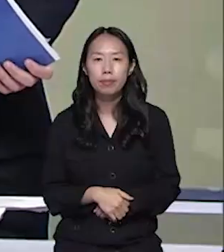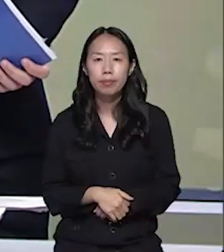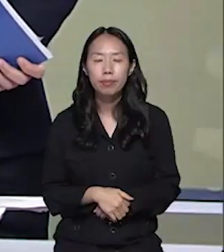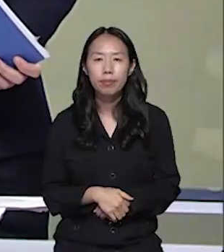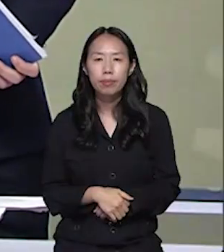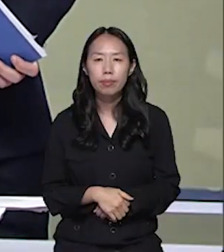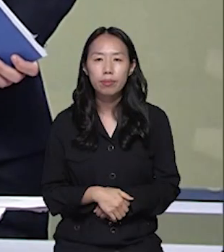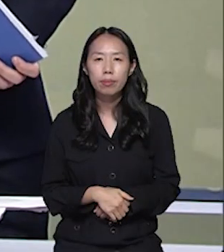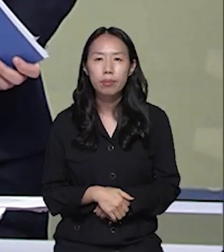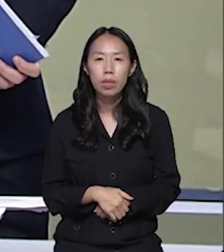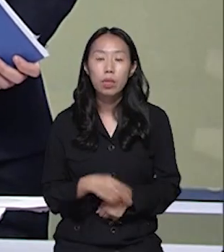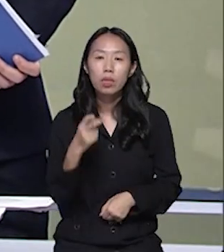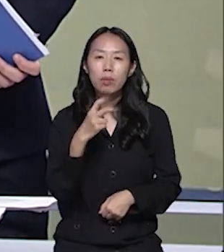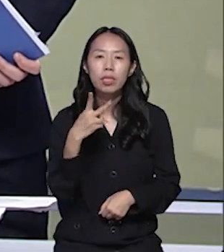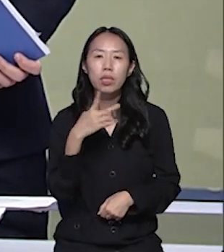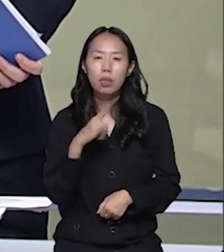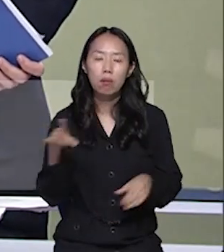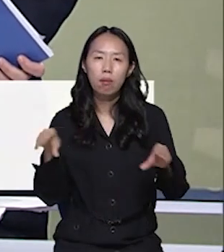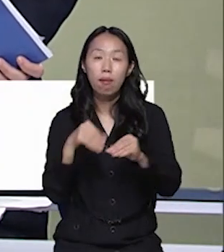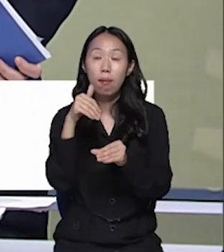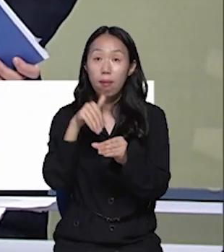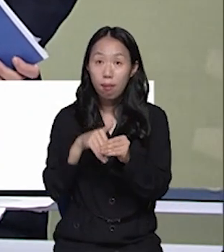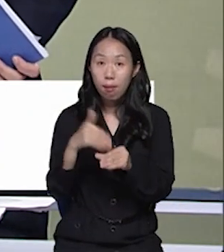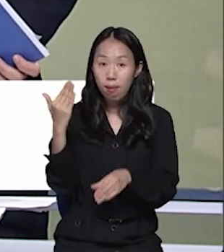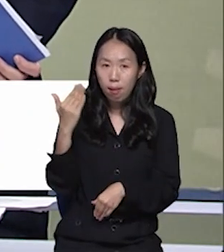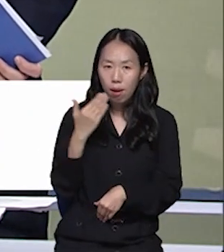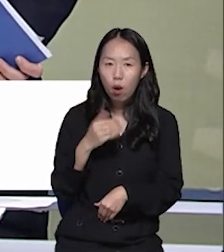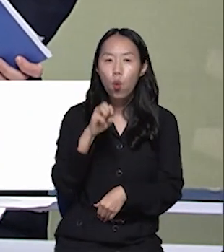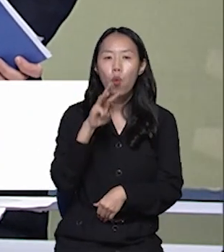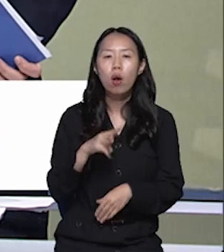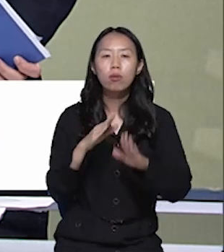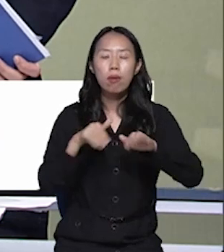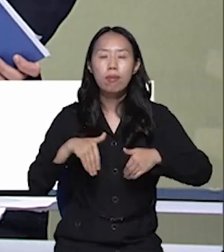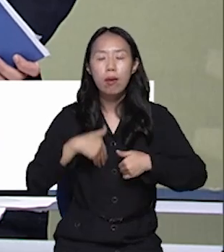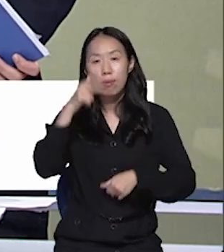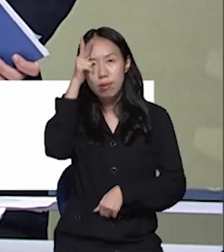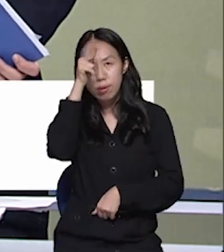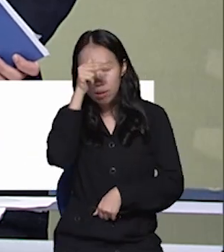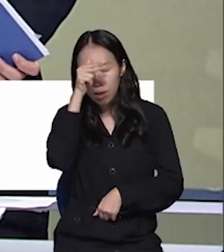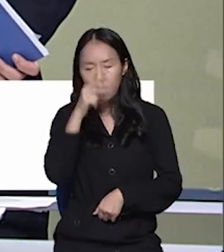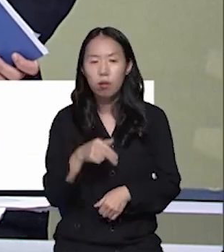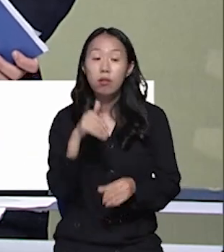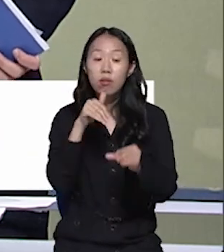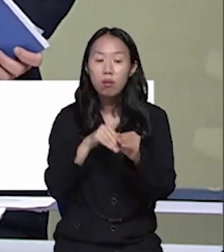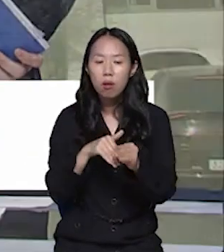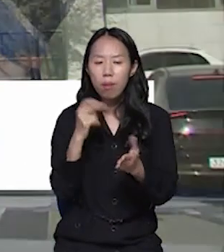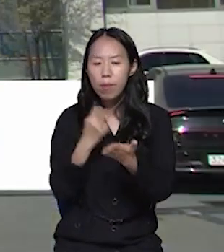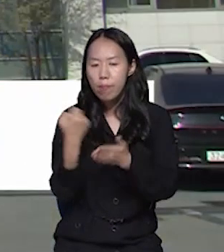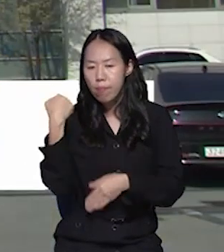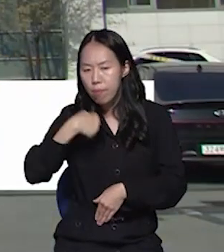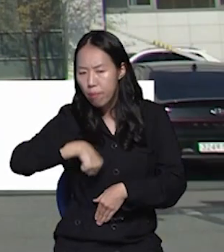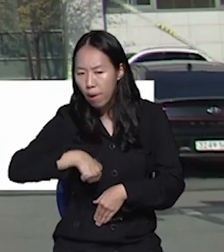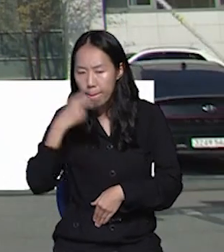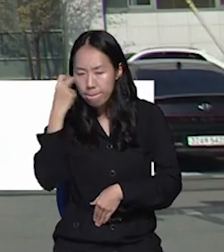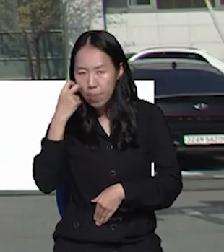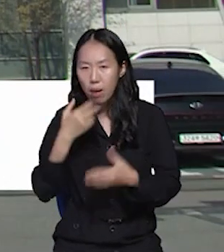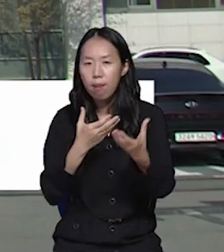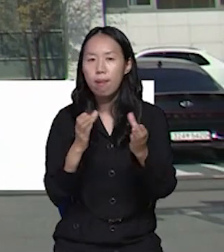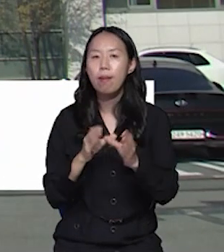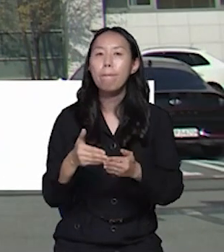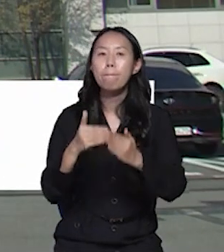이상입니다 제 22대 총선을 앞두고 광주전남 경찰이 선거사범 단속 체제로 전환합니다 광주